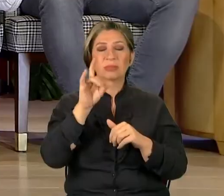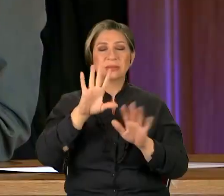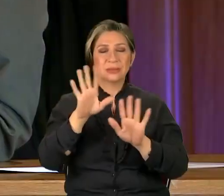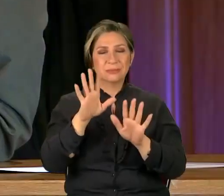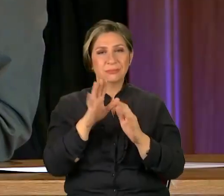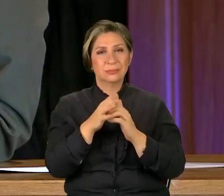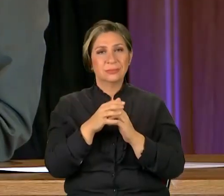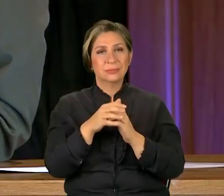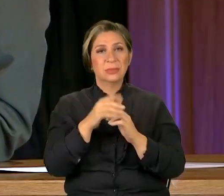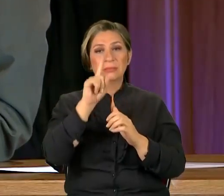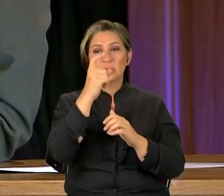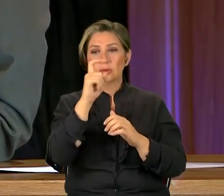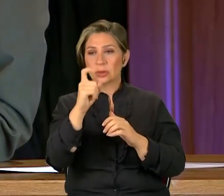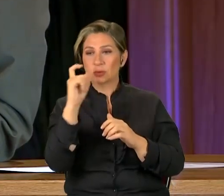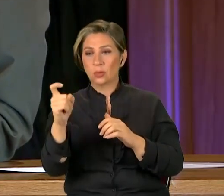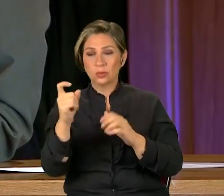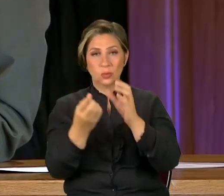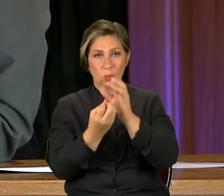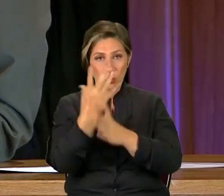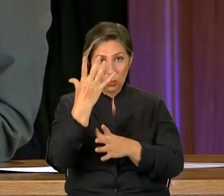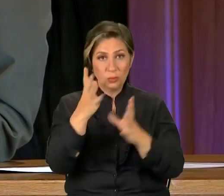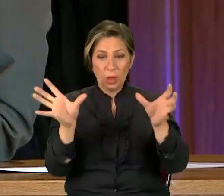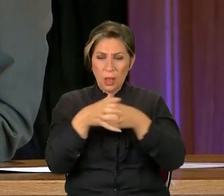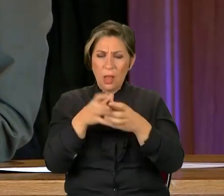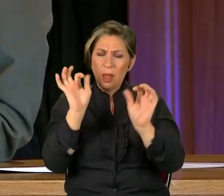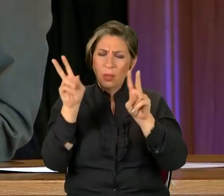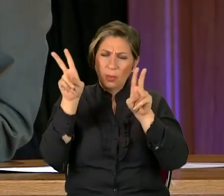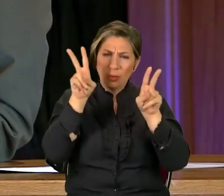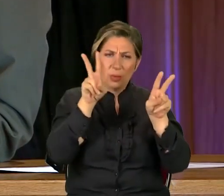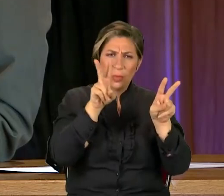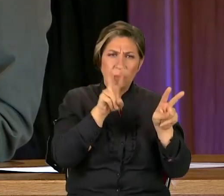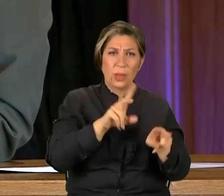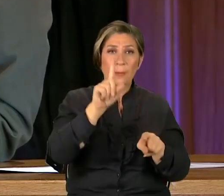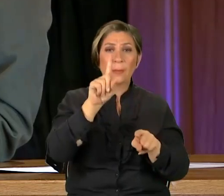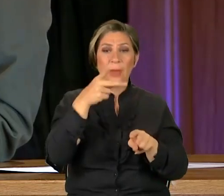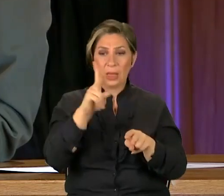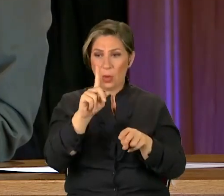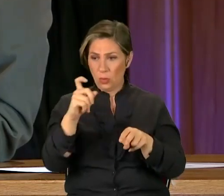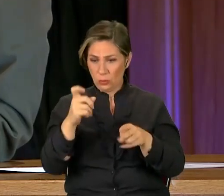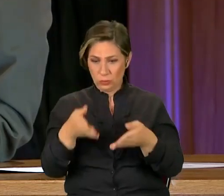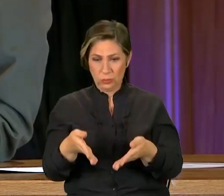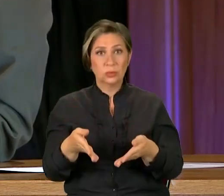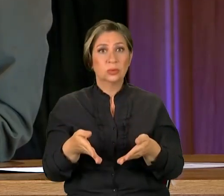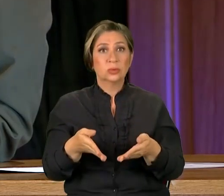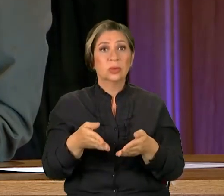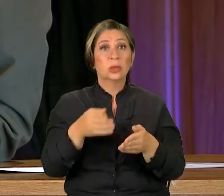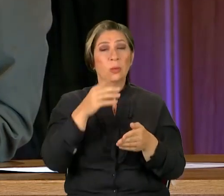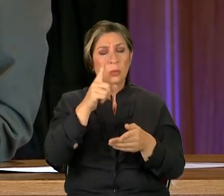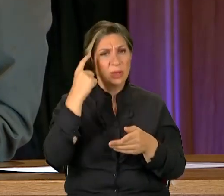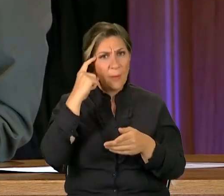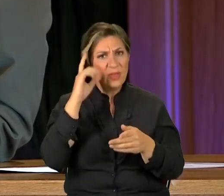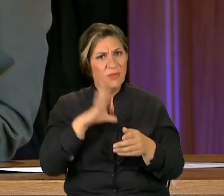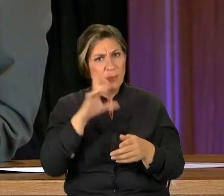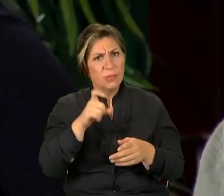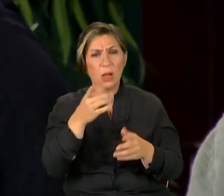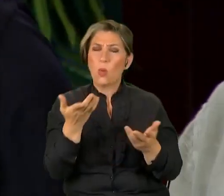Yani 99'da kuruluyorsunuz ve böyle bir şey umuyor muydunuz? Ne düşünüyorsunuz? Abi, hiç